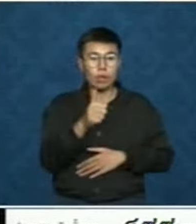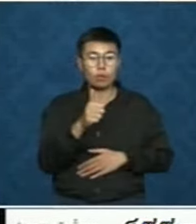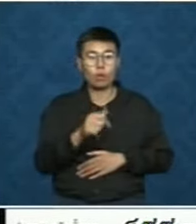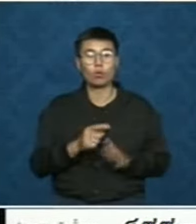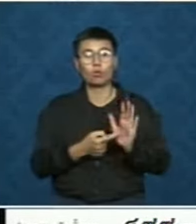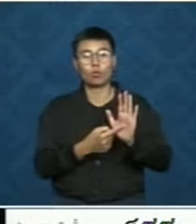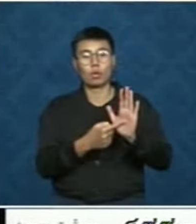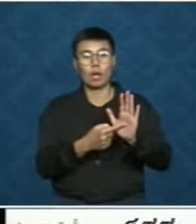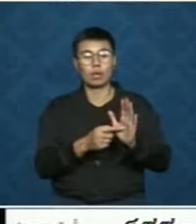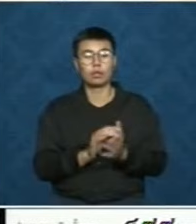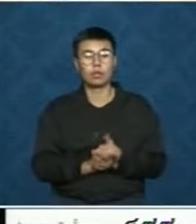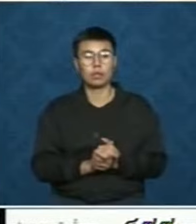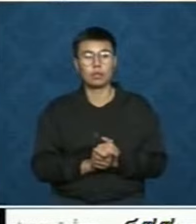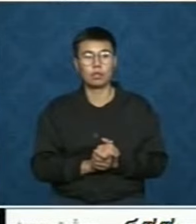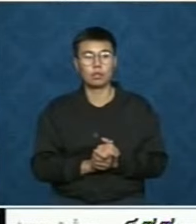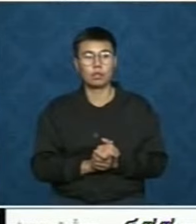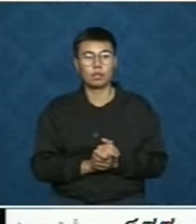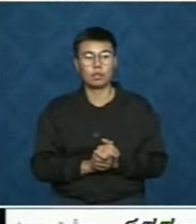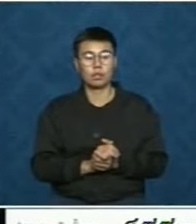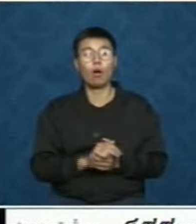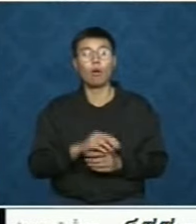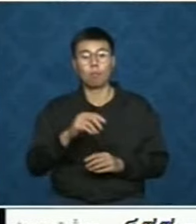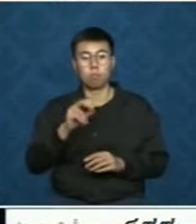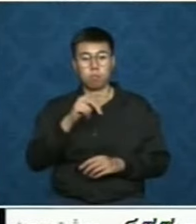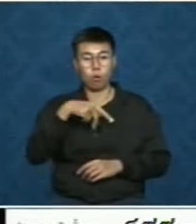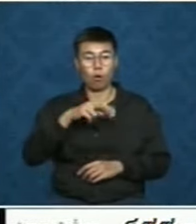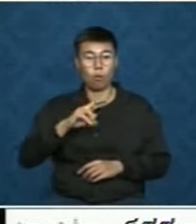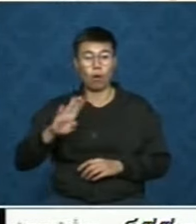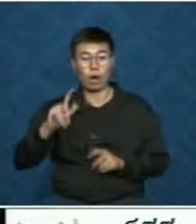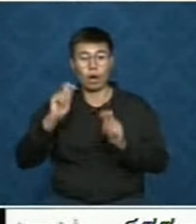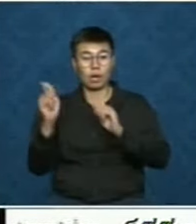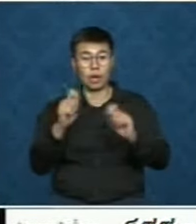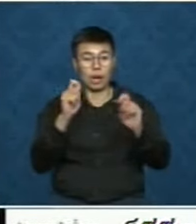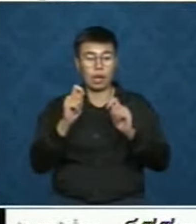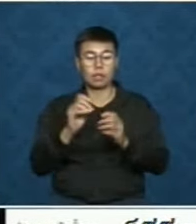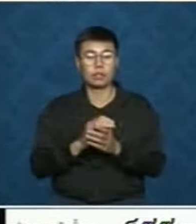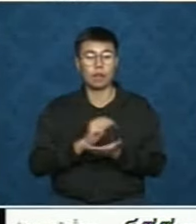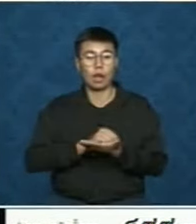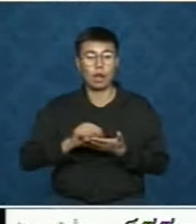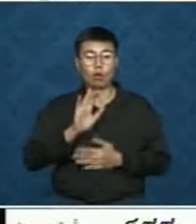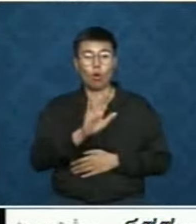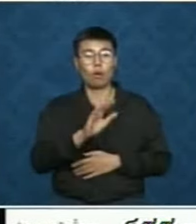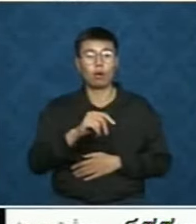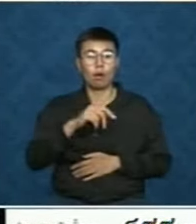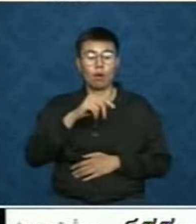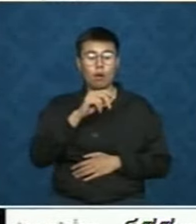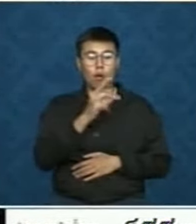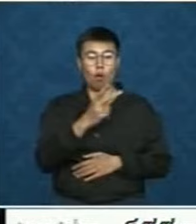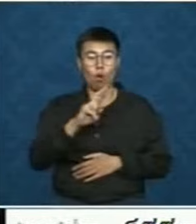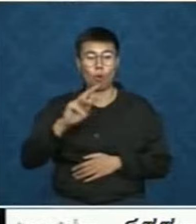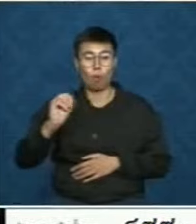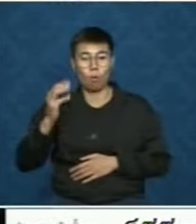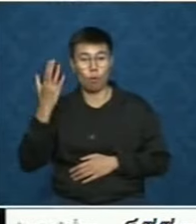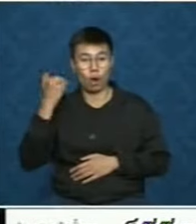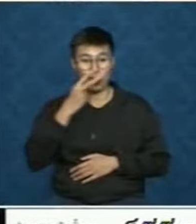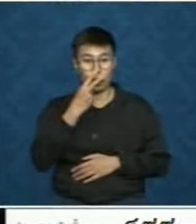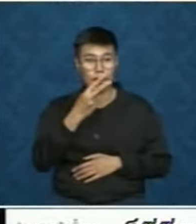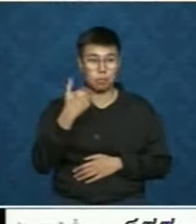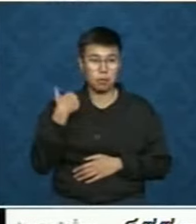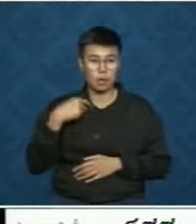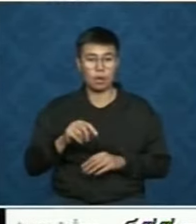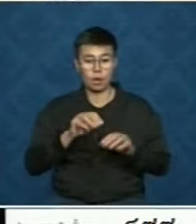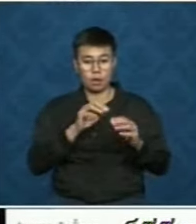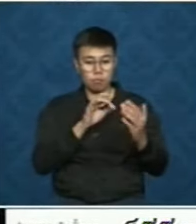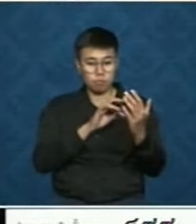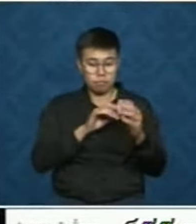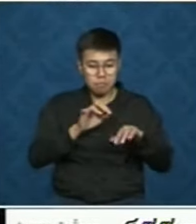ตัวอย่างแบบนี้เลยครับเอาง่ายๆเลยครับว่าร่างพรบอากาศสะอาดของพรมเนี่ยเราได้เห็นกันครั้งแรกเนี่ยคือในวิฝ่ายค้านเมื่อวานแล้วะยังมีการพิมพ์ผิดอยู่เลยครับ